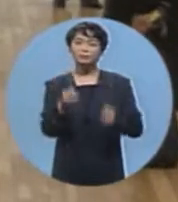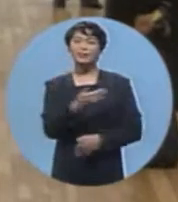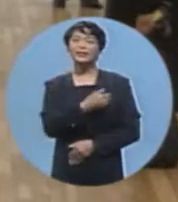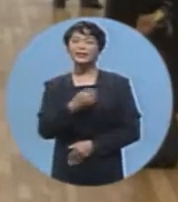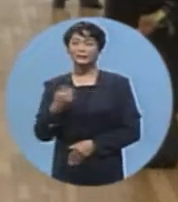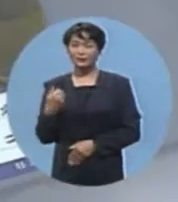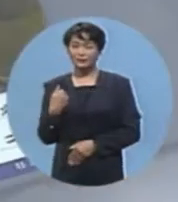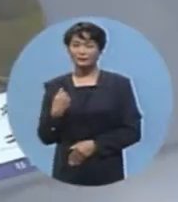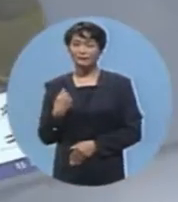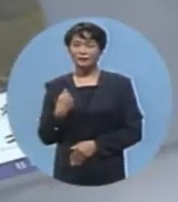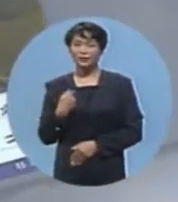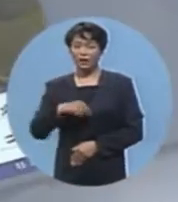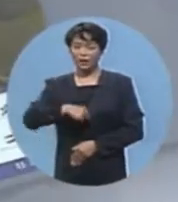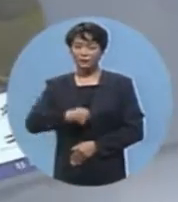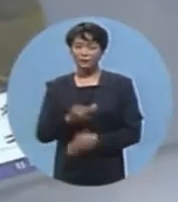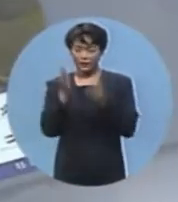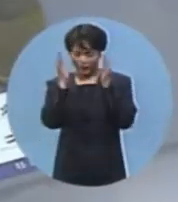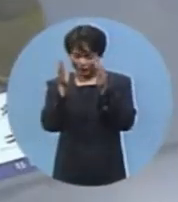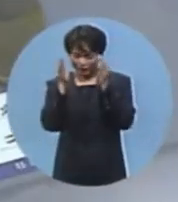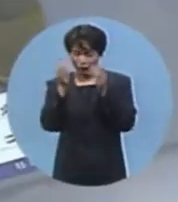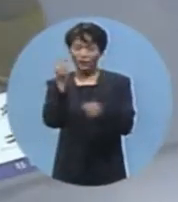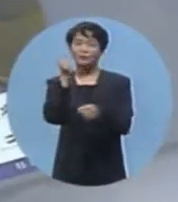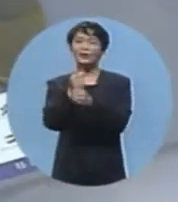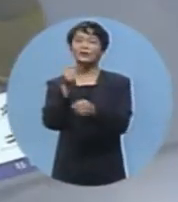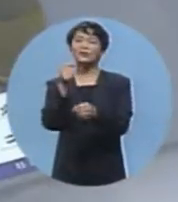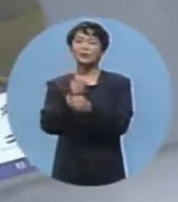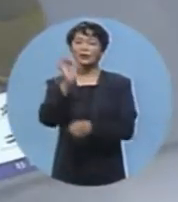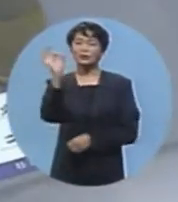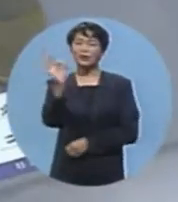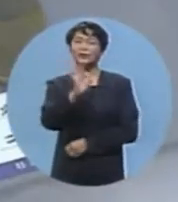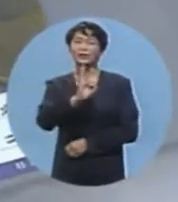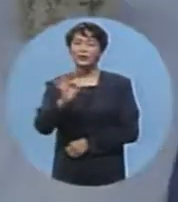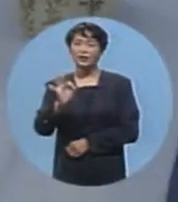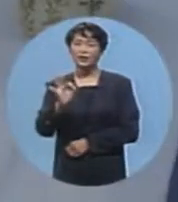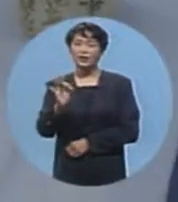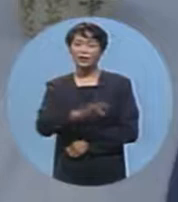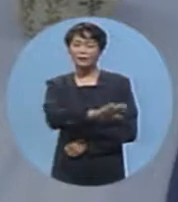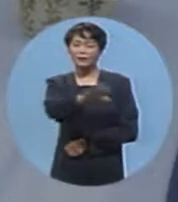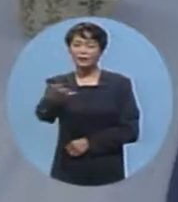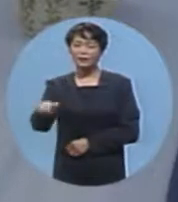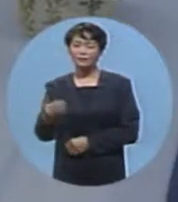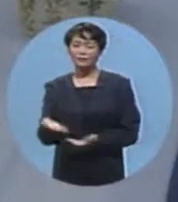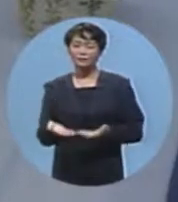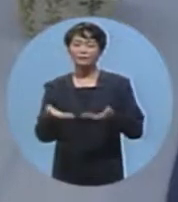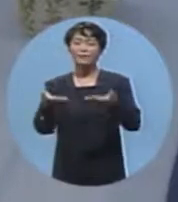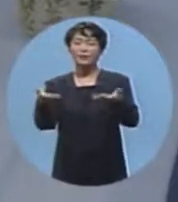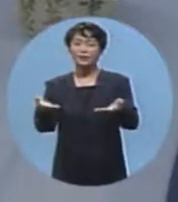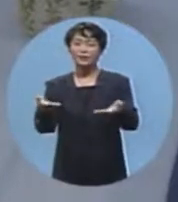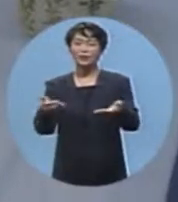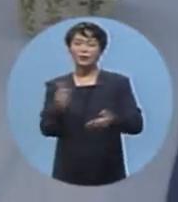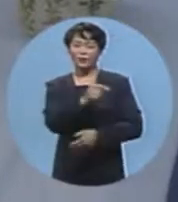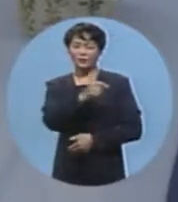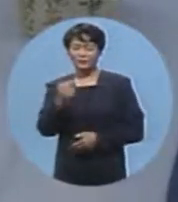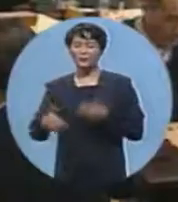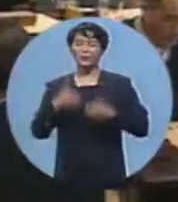ね、自分が一生懸命作った作品が人様の目に触れる、これは何とも言えない喜びです